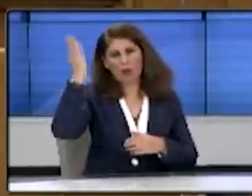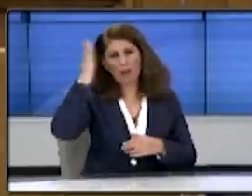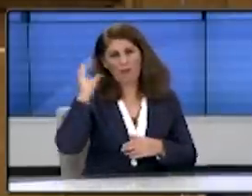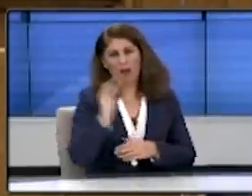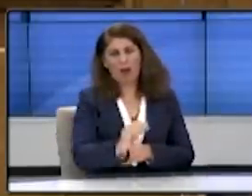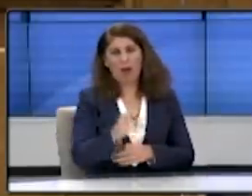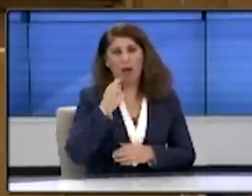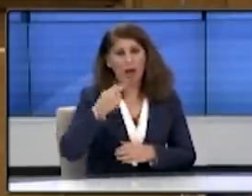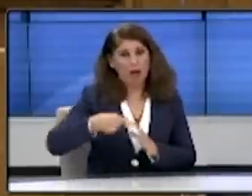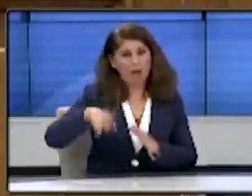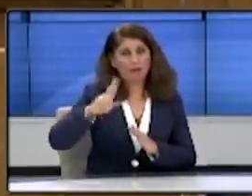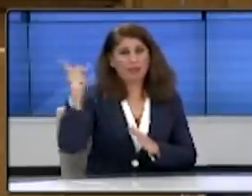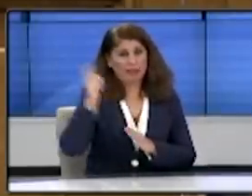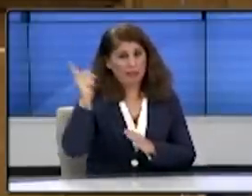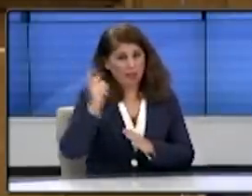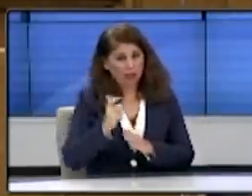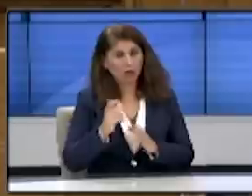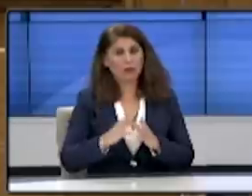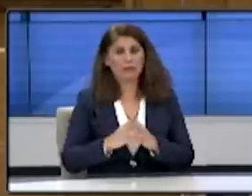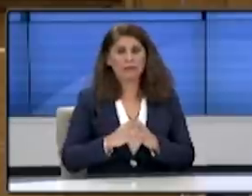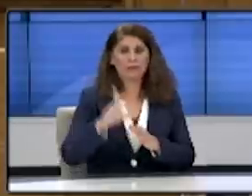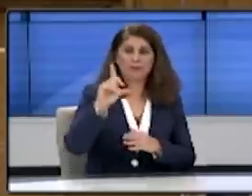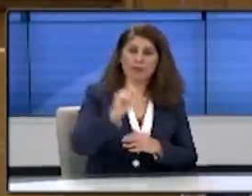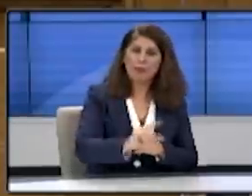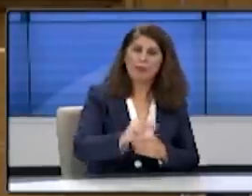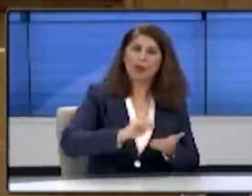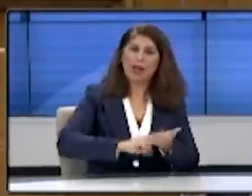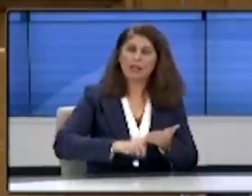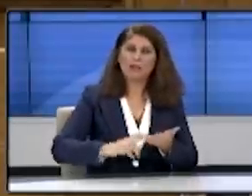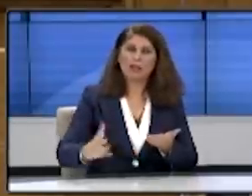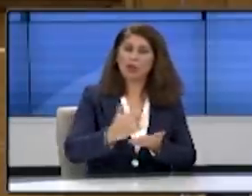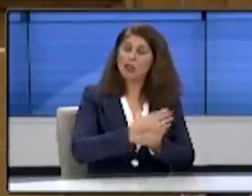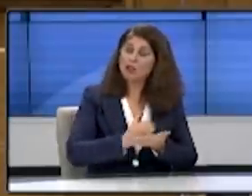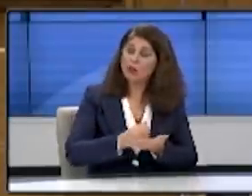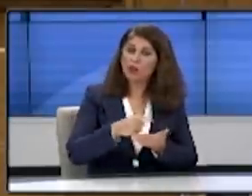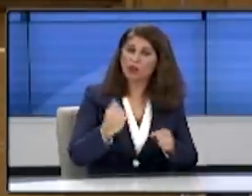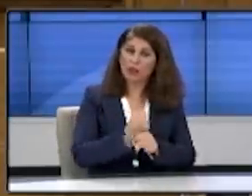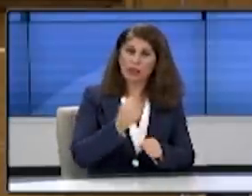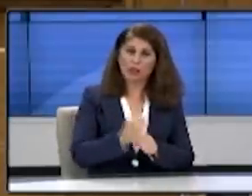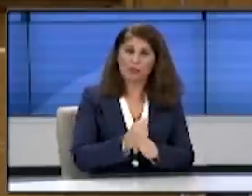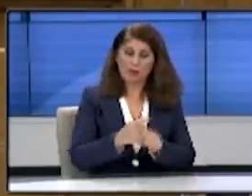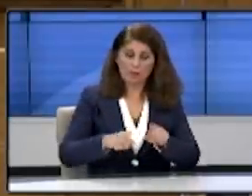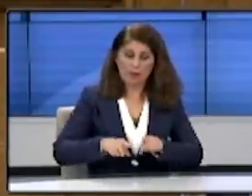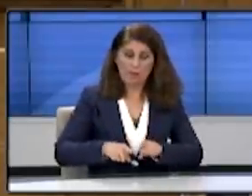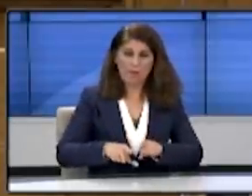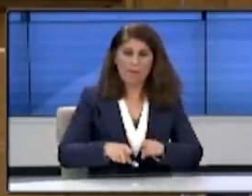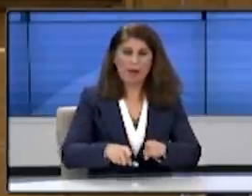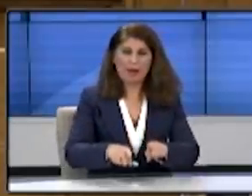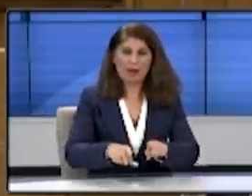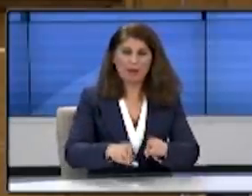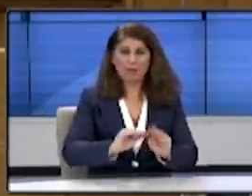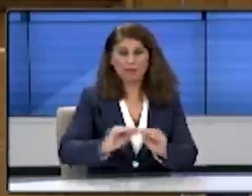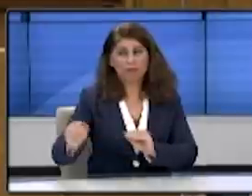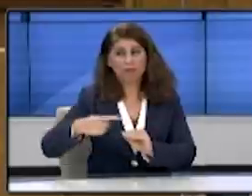κεφάλαιο. Αύξηση των συντάξεων και μείωση των ασφαλιστικών εισφορών των εργαζομένων με παράλληλη μετακύλησή τους